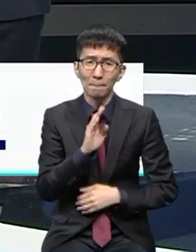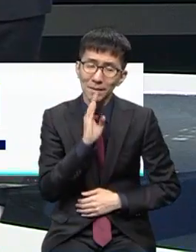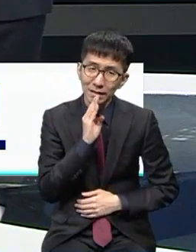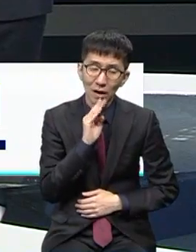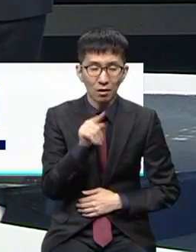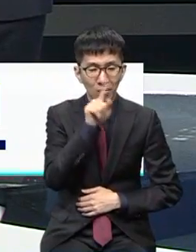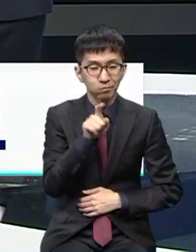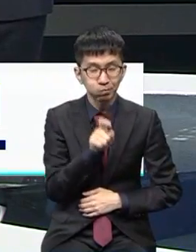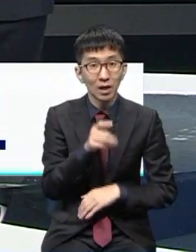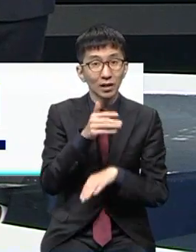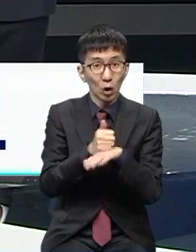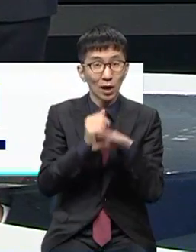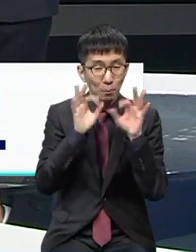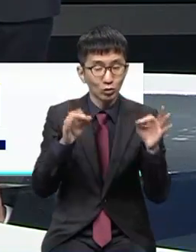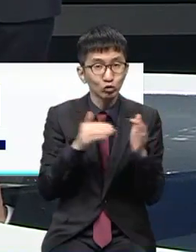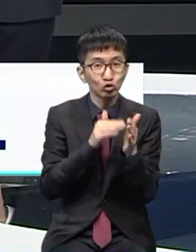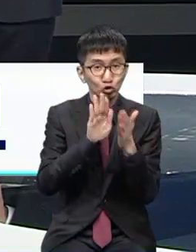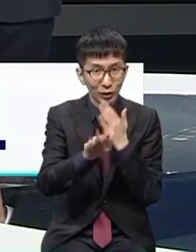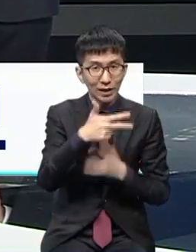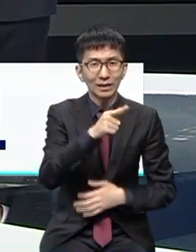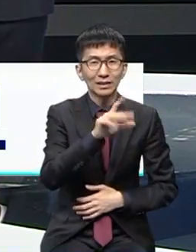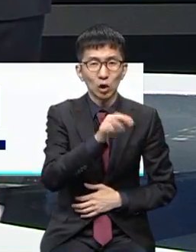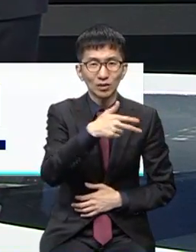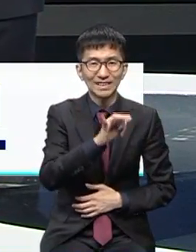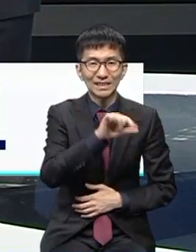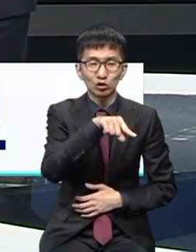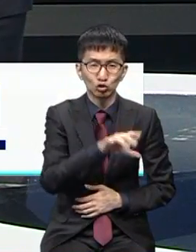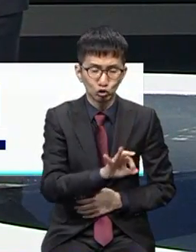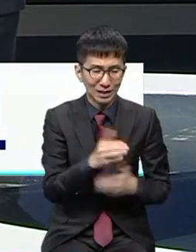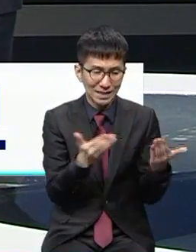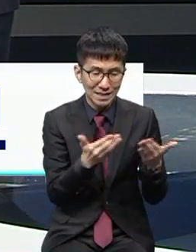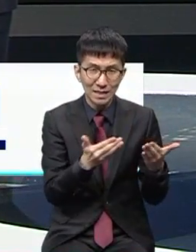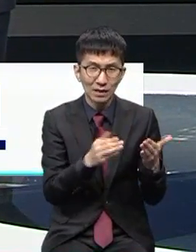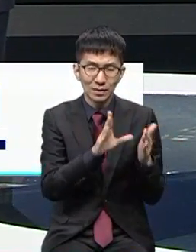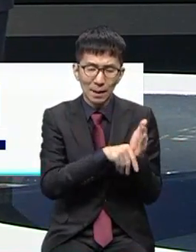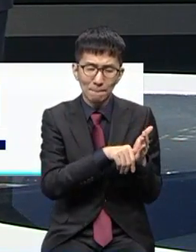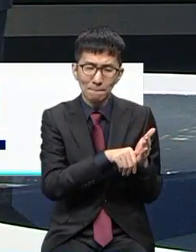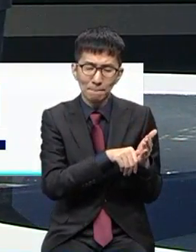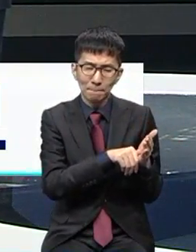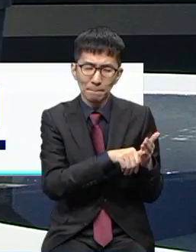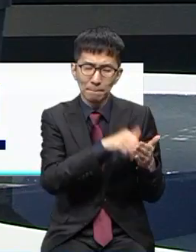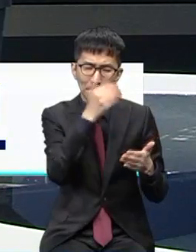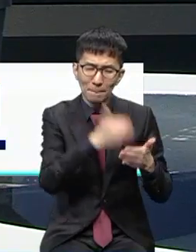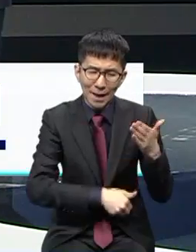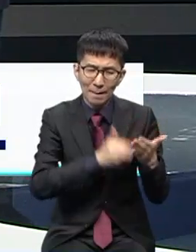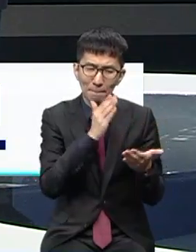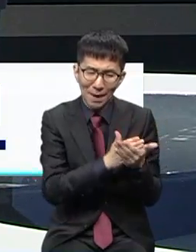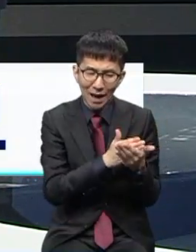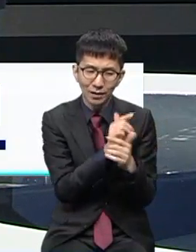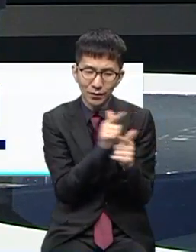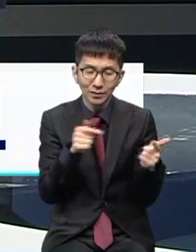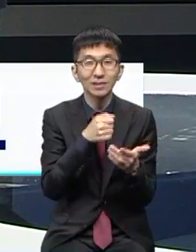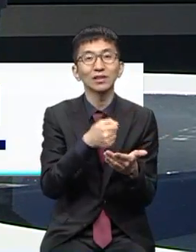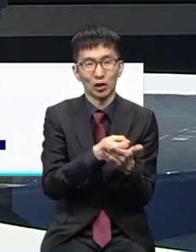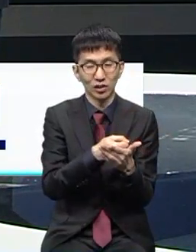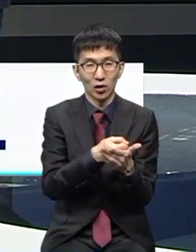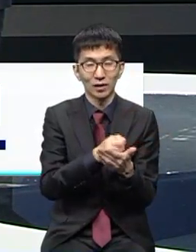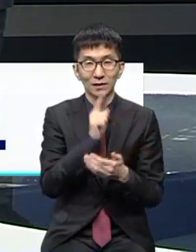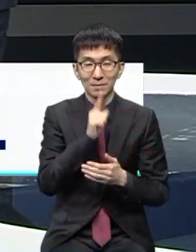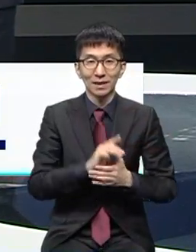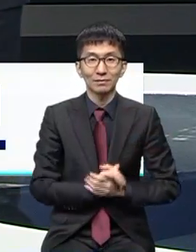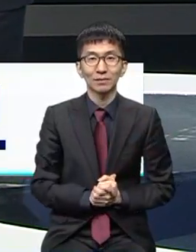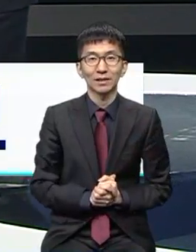적절했는지 조사 결과를 본 뒤에 정진웅 검사를 업무에서 뺄지 말지 결정하겠다는 겁니다. 강청환